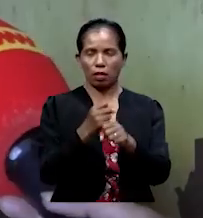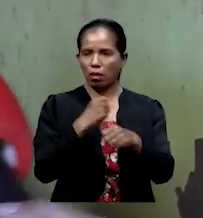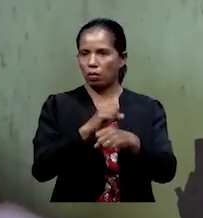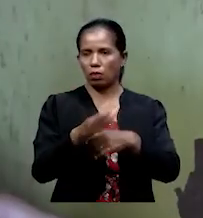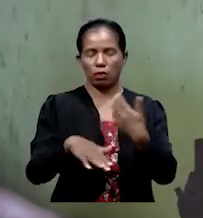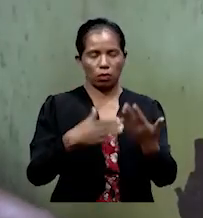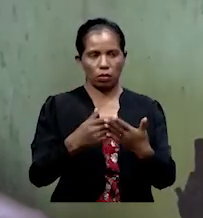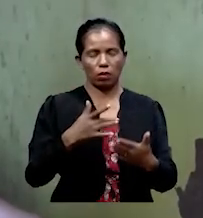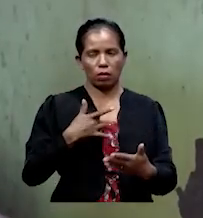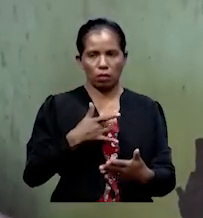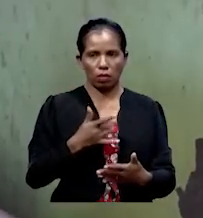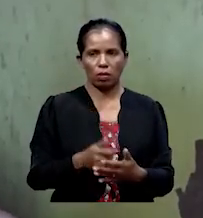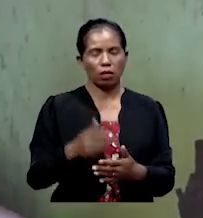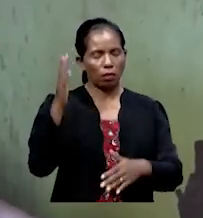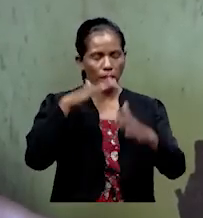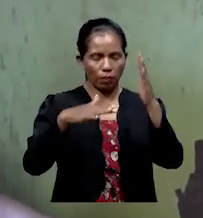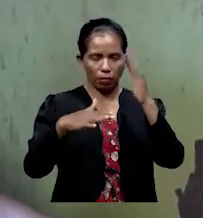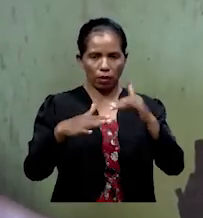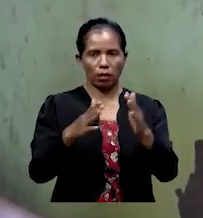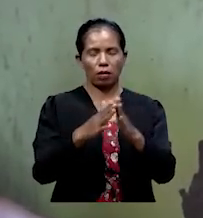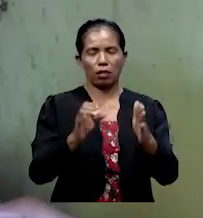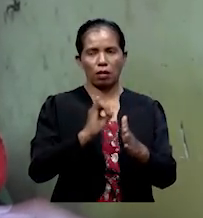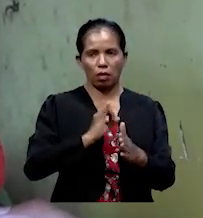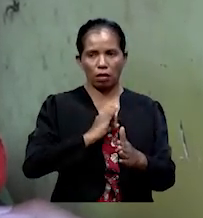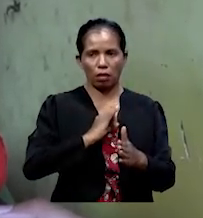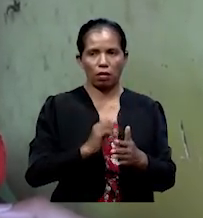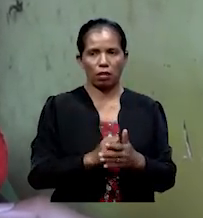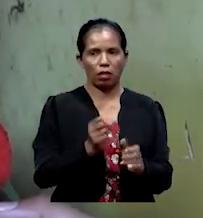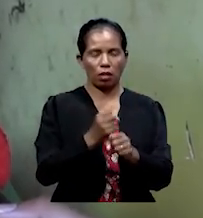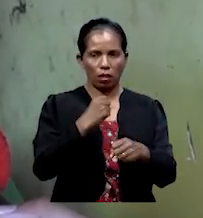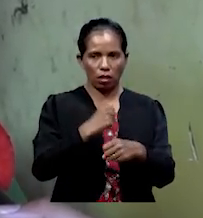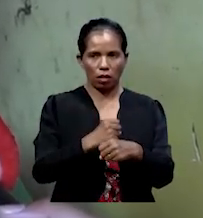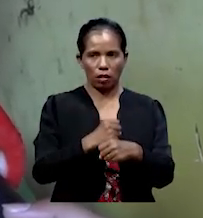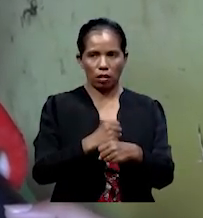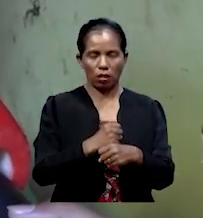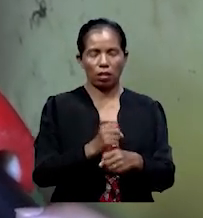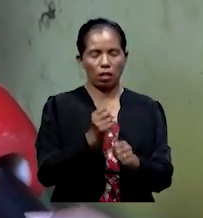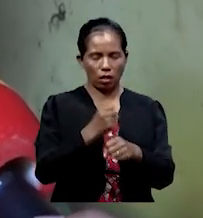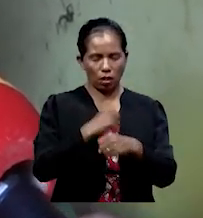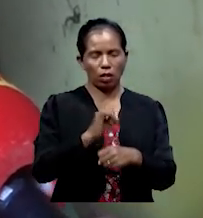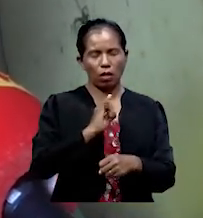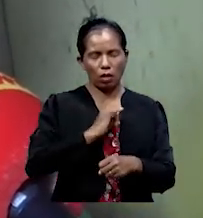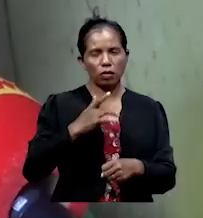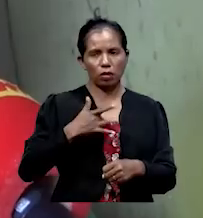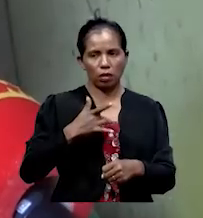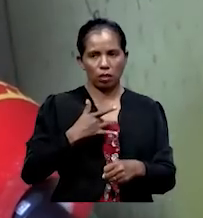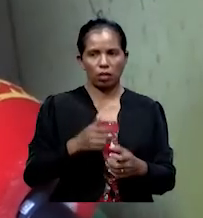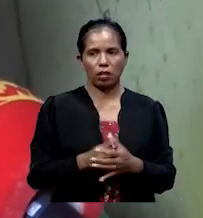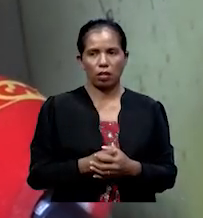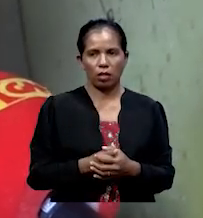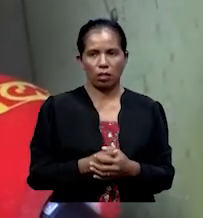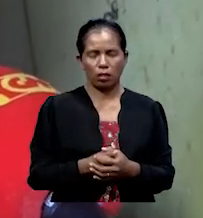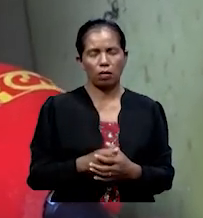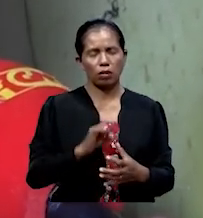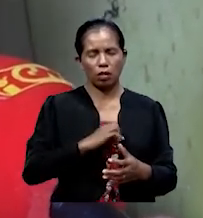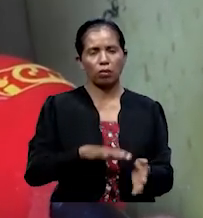ya harus inti dia be problem ada nene be kah ansa halo hawa tu ansa sinta ansa ainda tu ansa ya terai